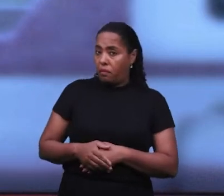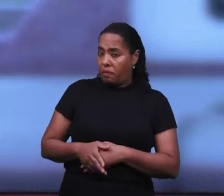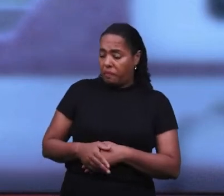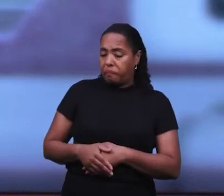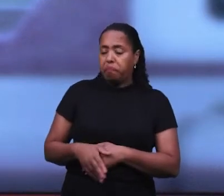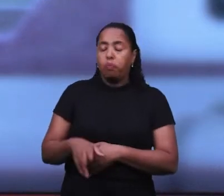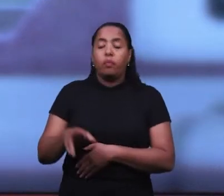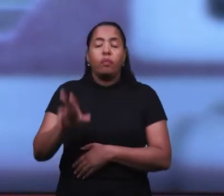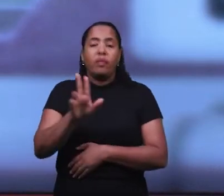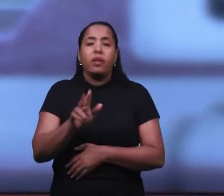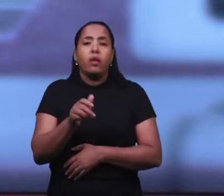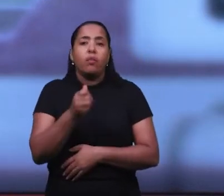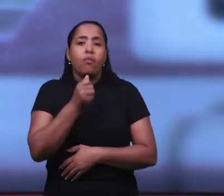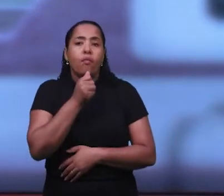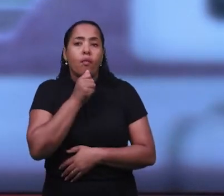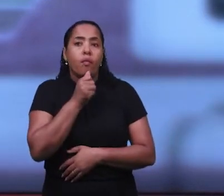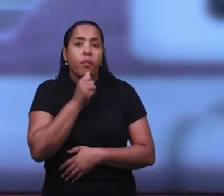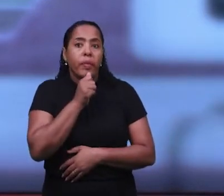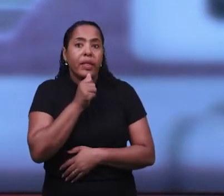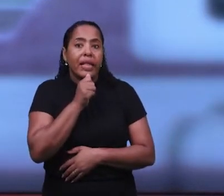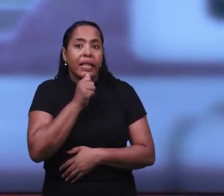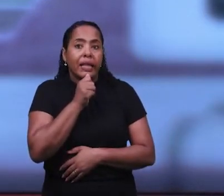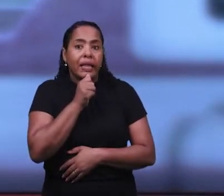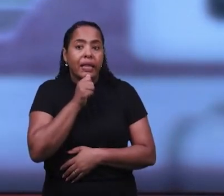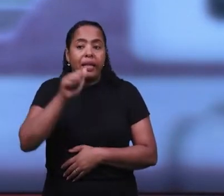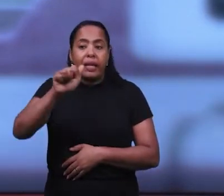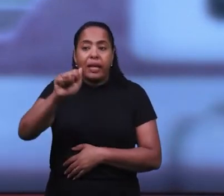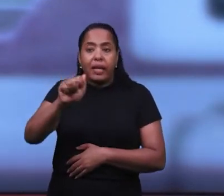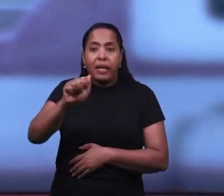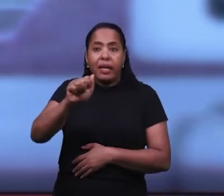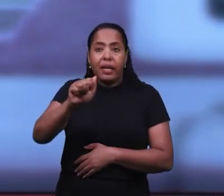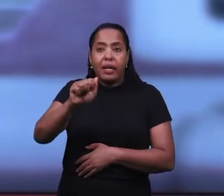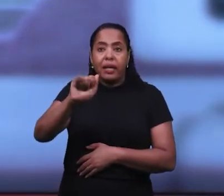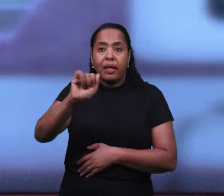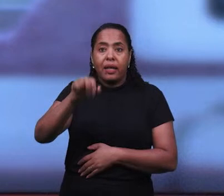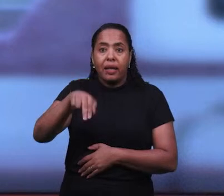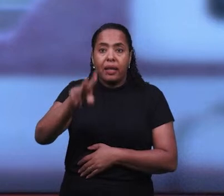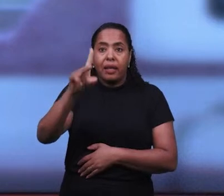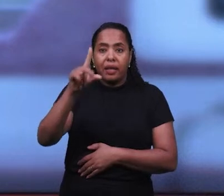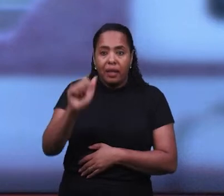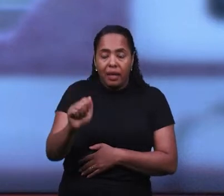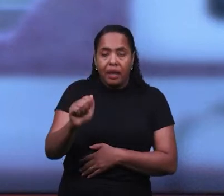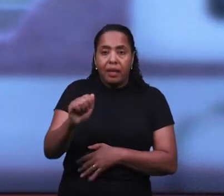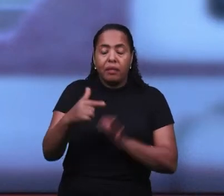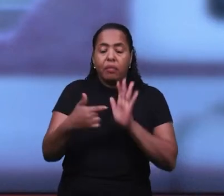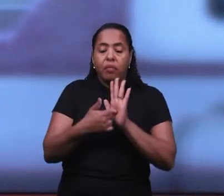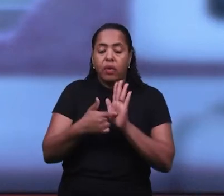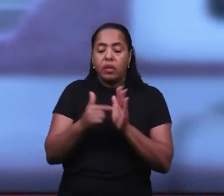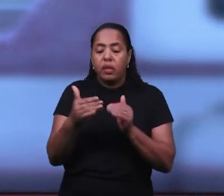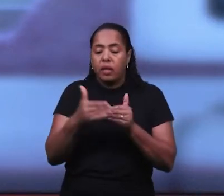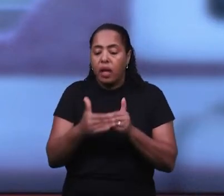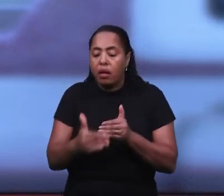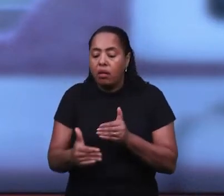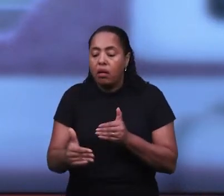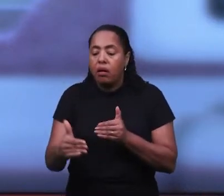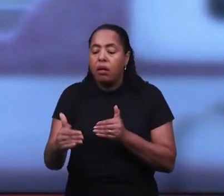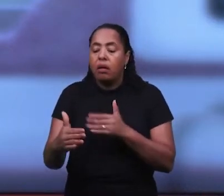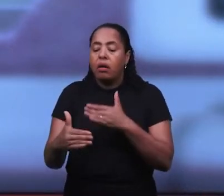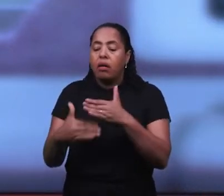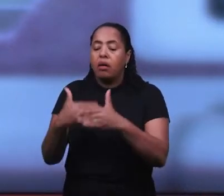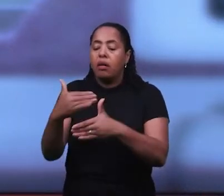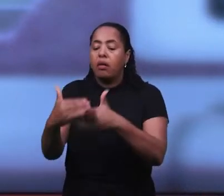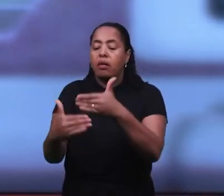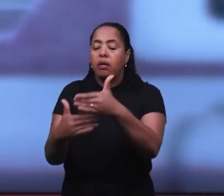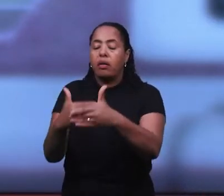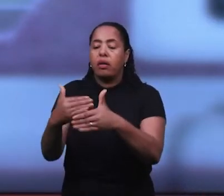l'affection et l'attention dédiée. Utiliser la parole démontre que vous comprenez que votre